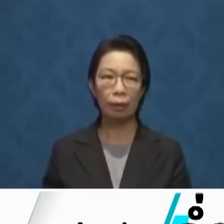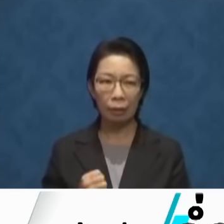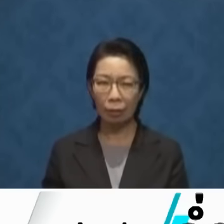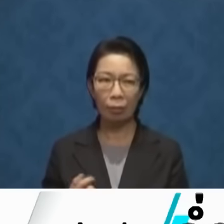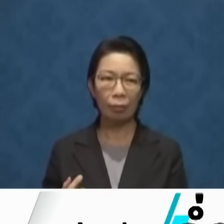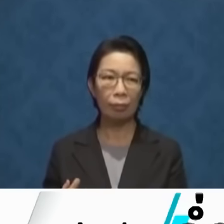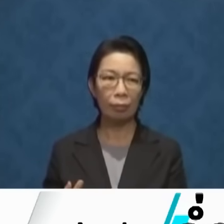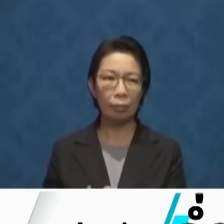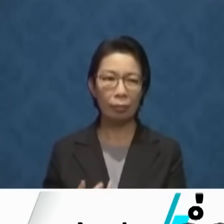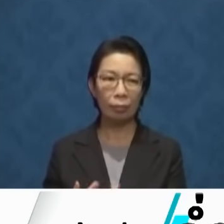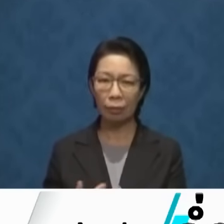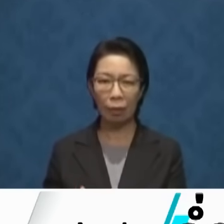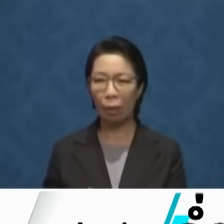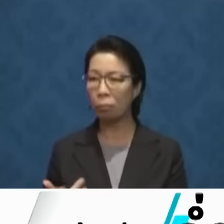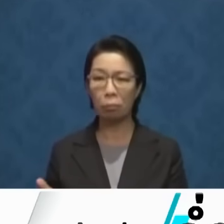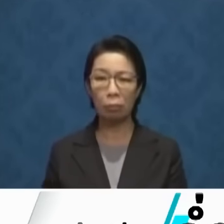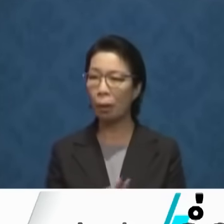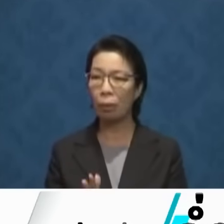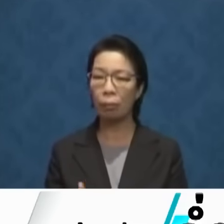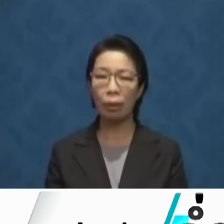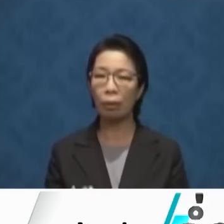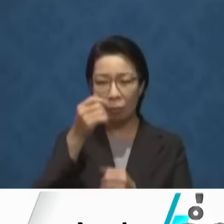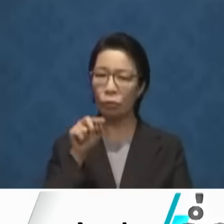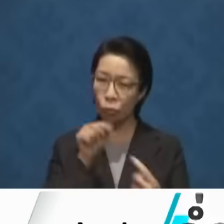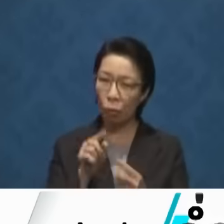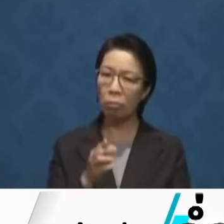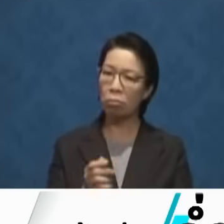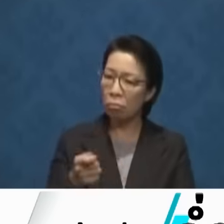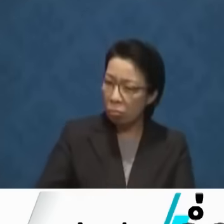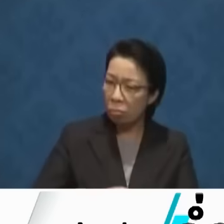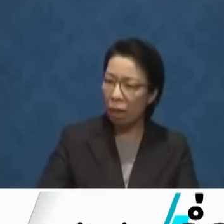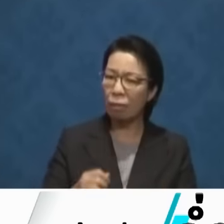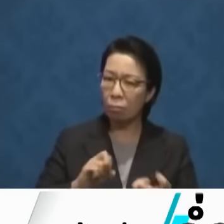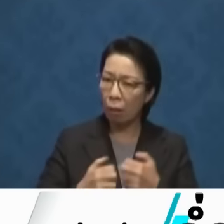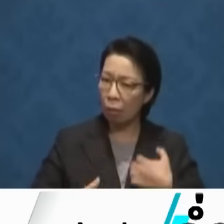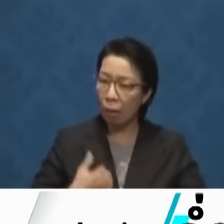เกษตรขึ้นอยู่กับจำนวนส.ส.ที่มาประชุมไม่ใช่มาประท้วง acting